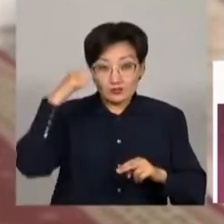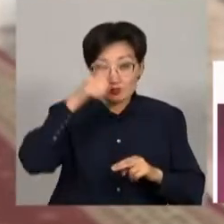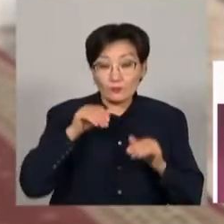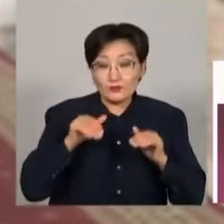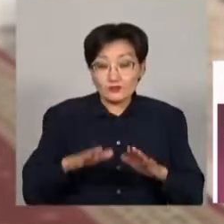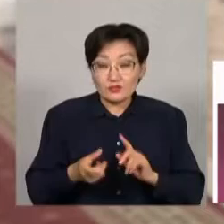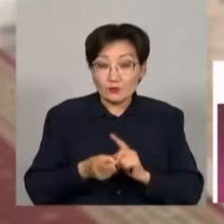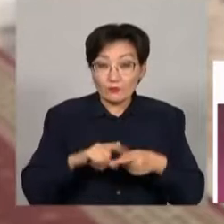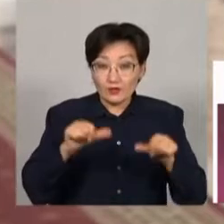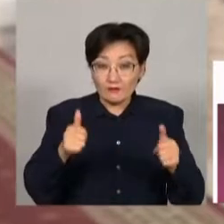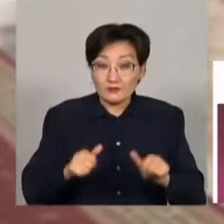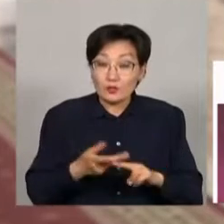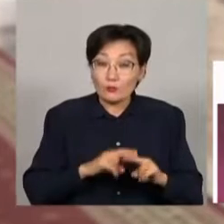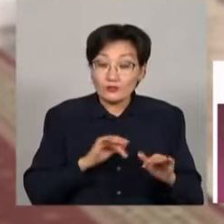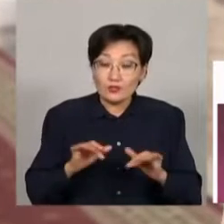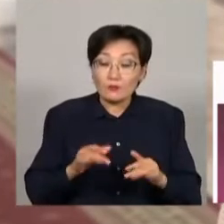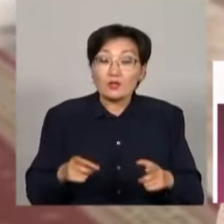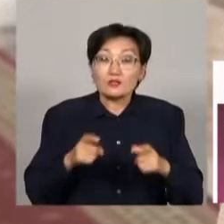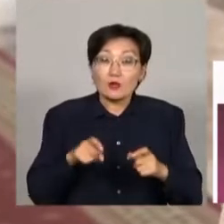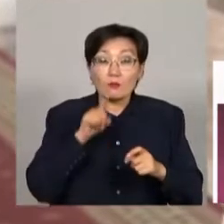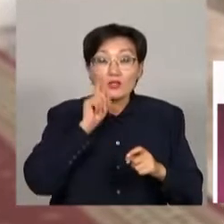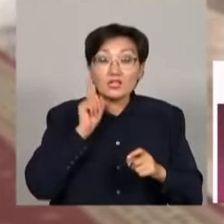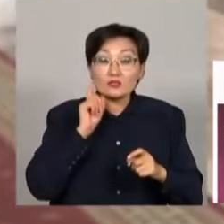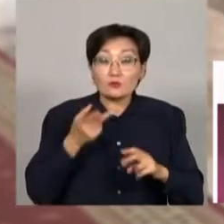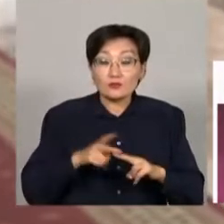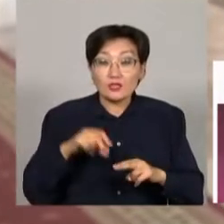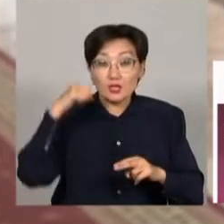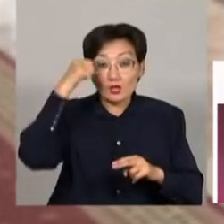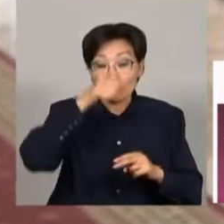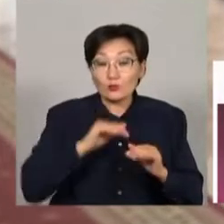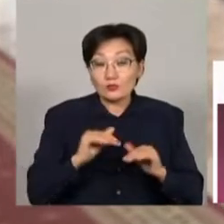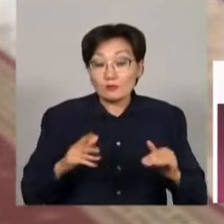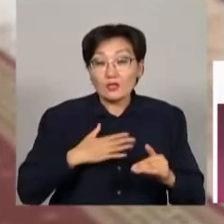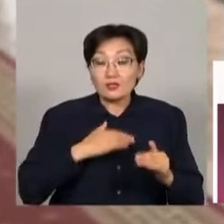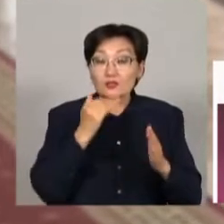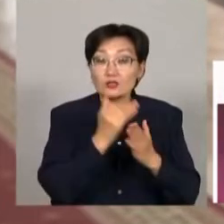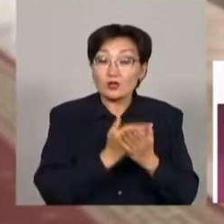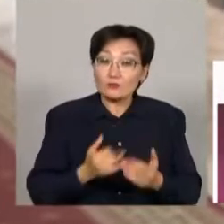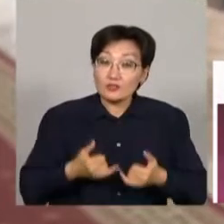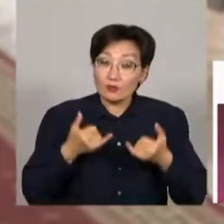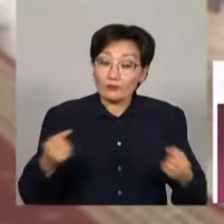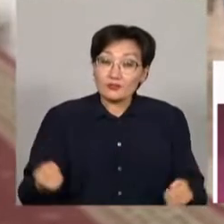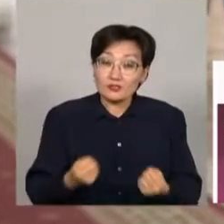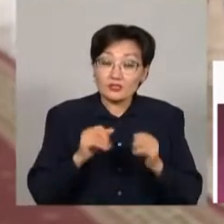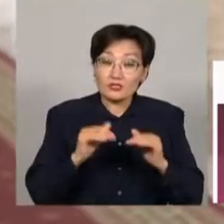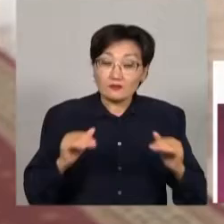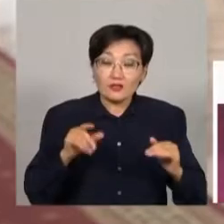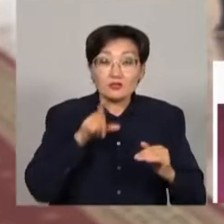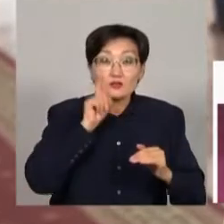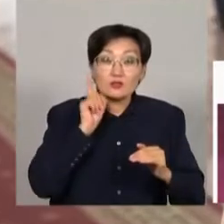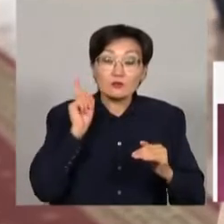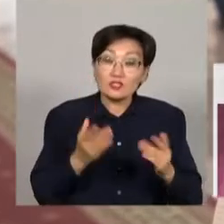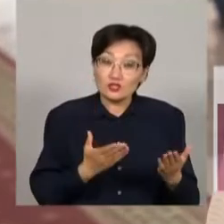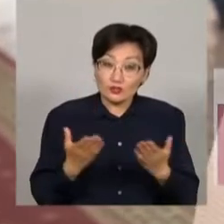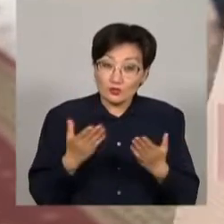решили сменить формат этого мероприятия с привлечением молодежи. Это год детей, поэтому наши программы посвящены поддержке детского и юношеского